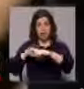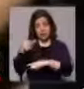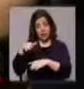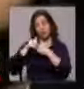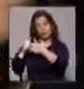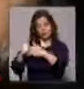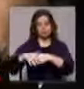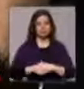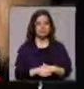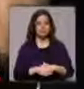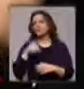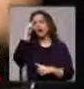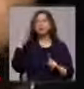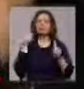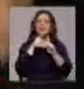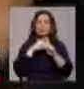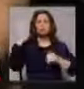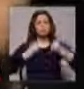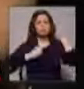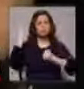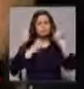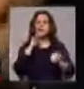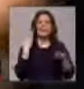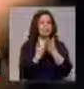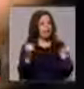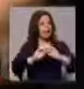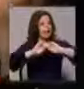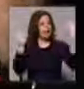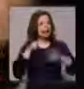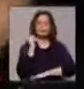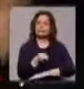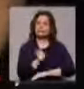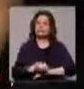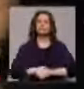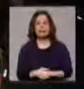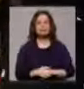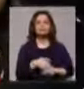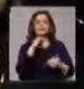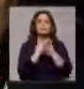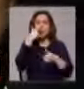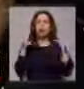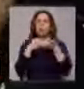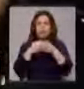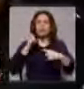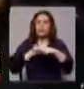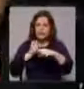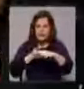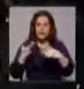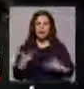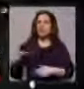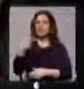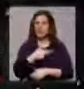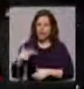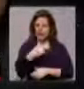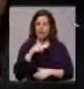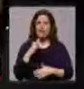Η διαδήλωση σήμερα έγινε γιατί δεν μπορεί να κοροϊδεύεται ο λαός, η Τρόικα να είναι οι τρεις θεσμοί, το μνημόνιο